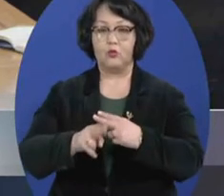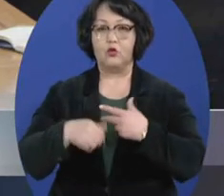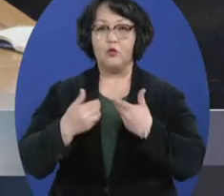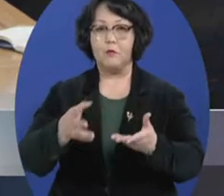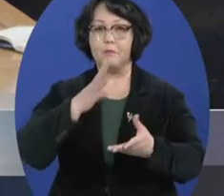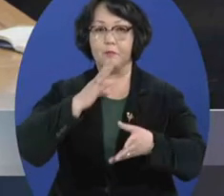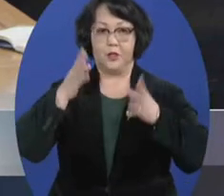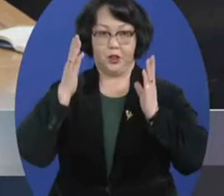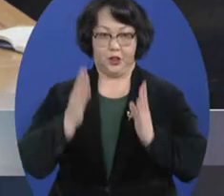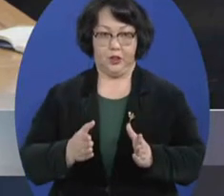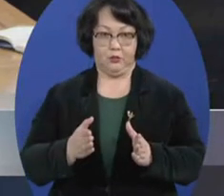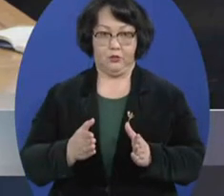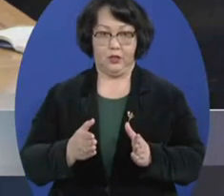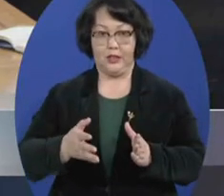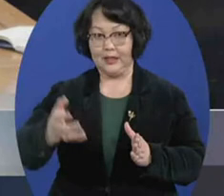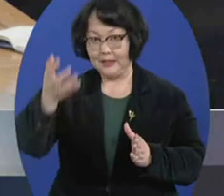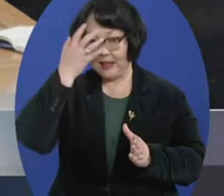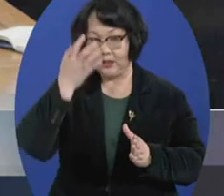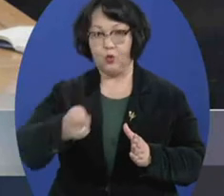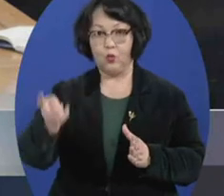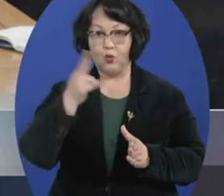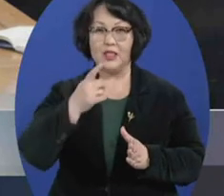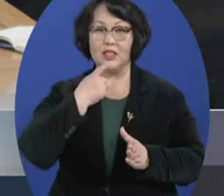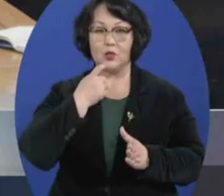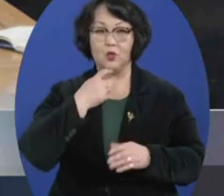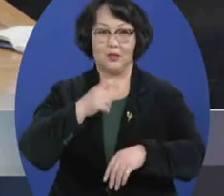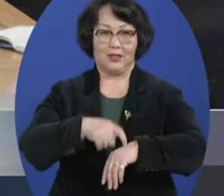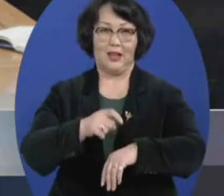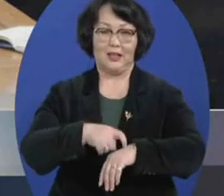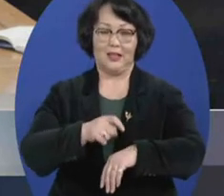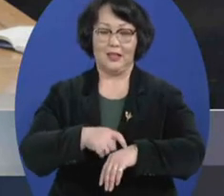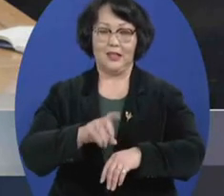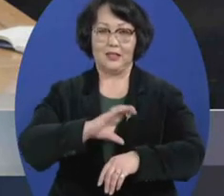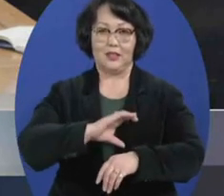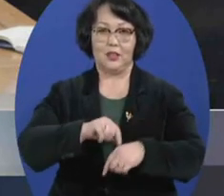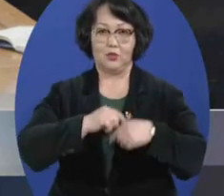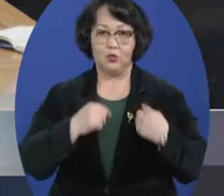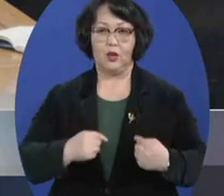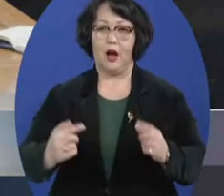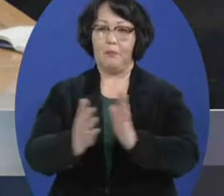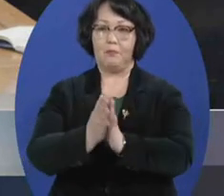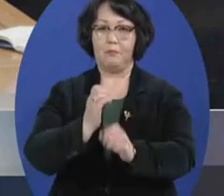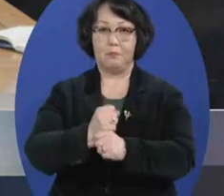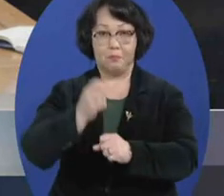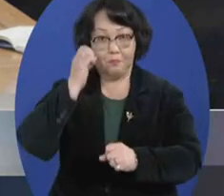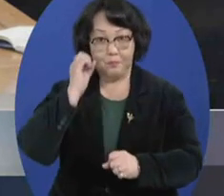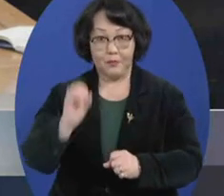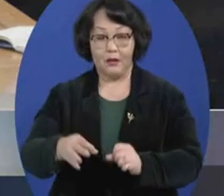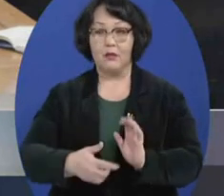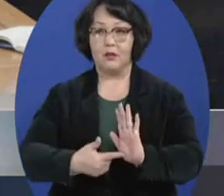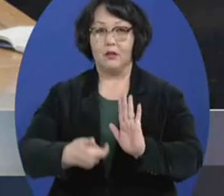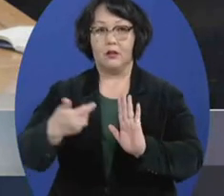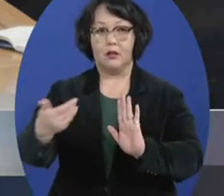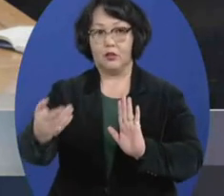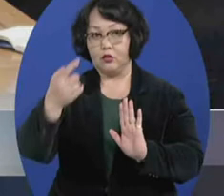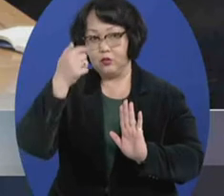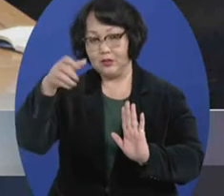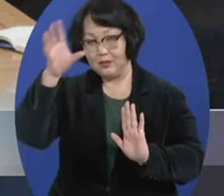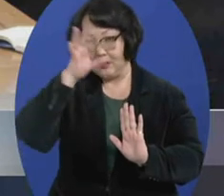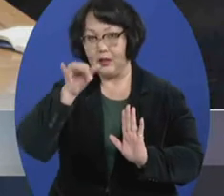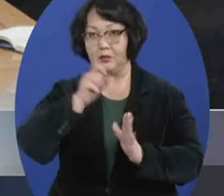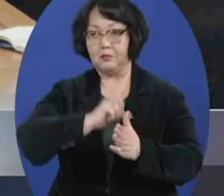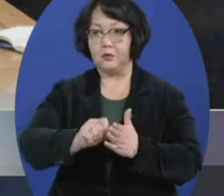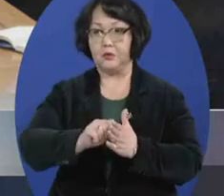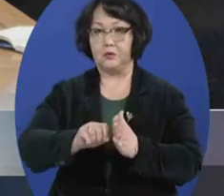тусламжийг олгохоор шийдвэрлэлээ. Засгийн газар хүнд хэцүү цагт сэтгэл зүрхээрээ хамт байгаагаа илэрхийлж, тус улсын ерөнхий сайд Нарендра Модид